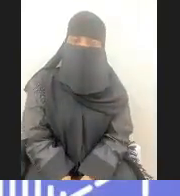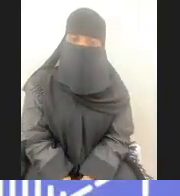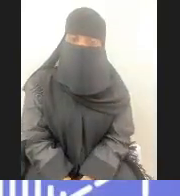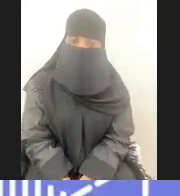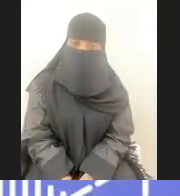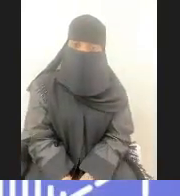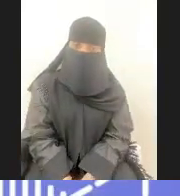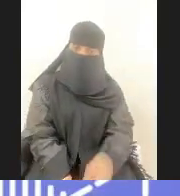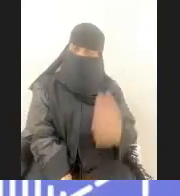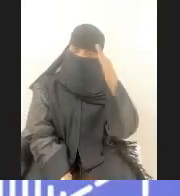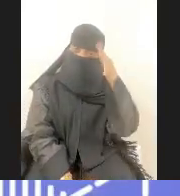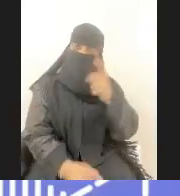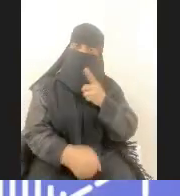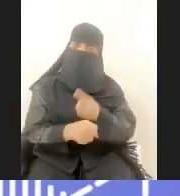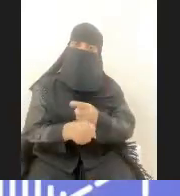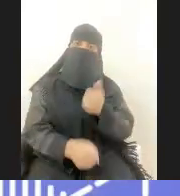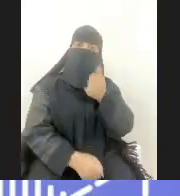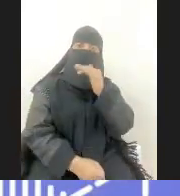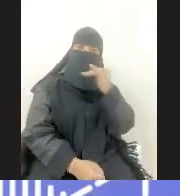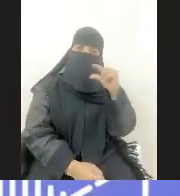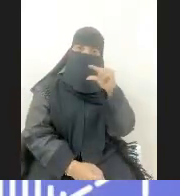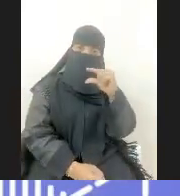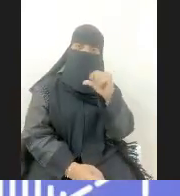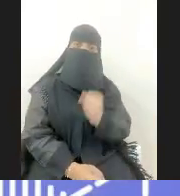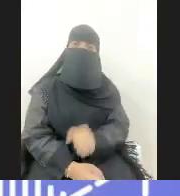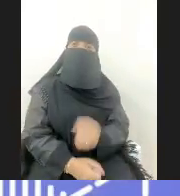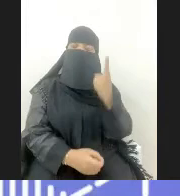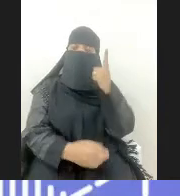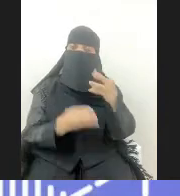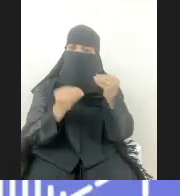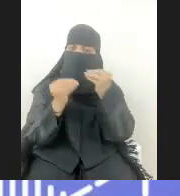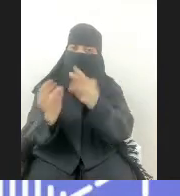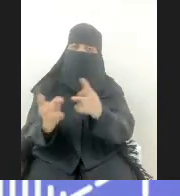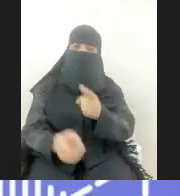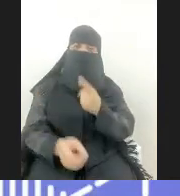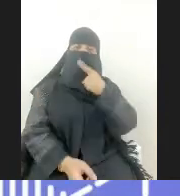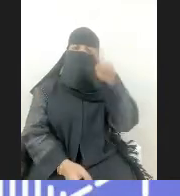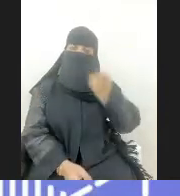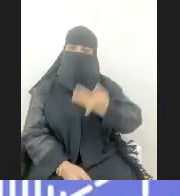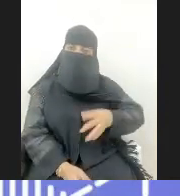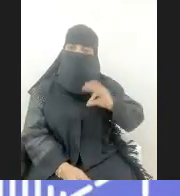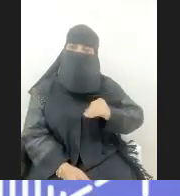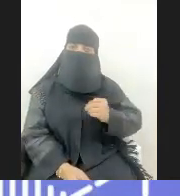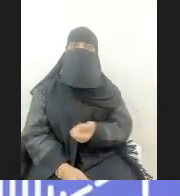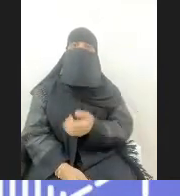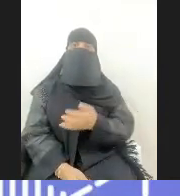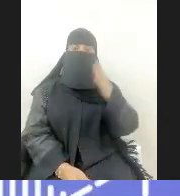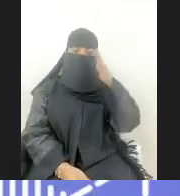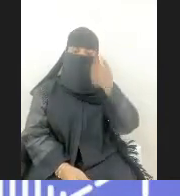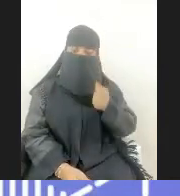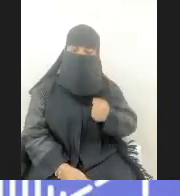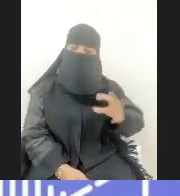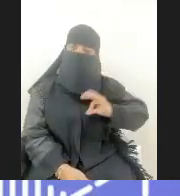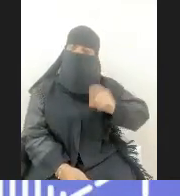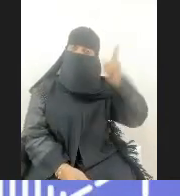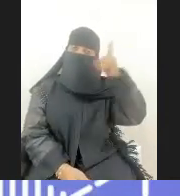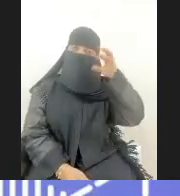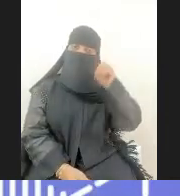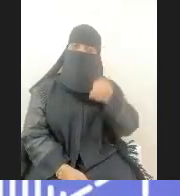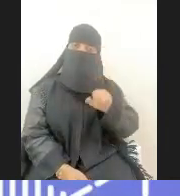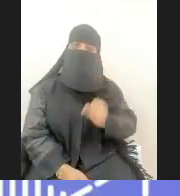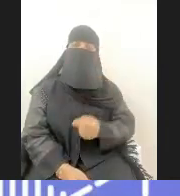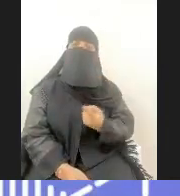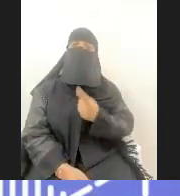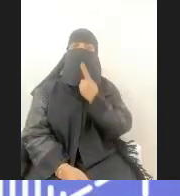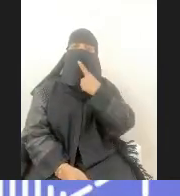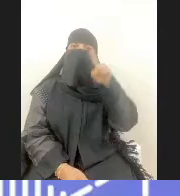شكرا لك أستاذ أحمد، يعطيك العافية. بسم الله الرحمن الرحيم، والسلام عليكم ورحمة الله وبركاته. رب اشرح لي